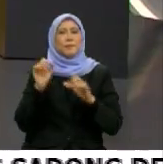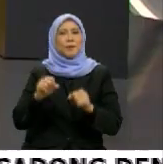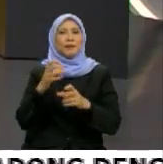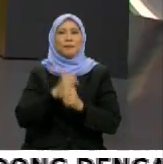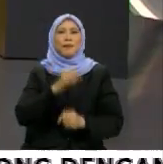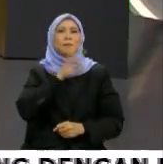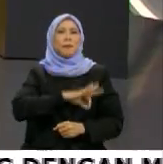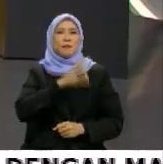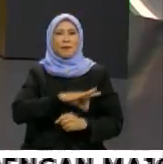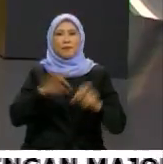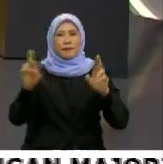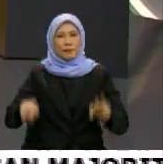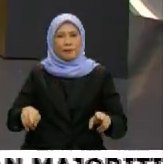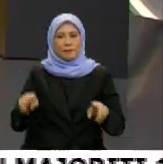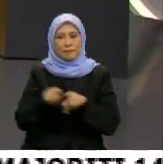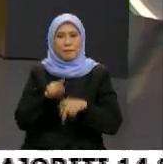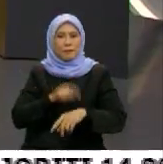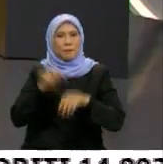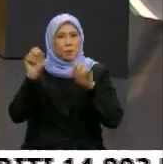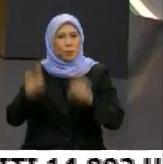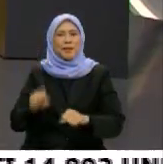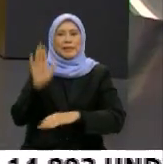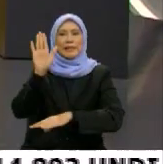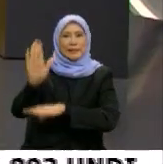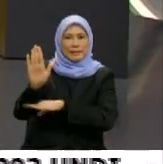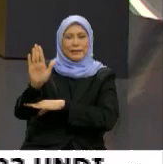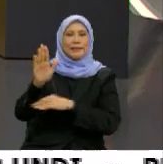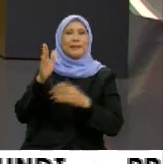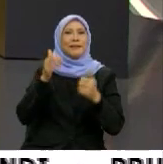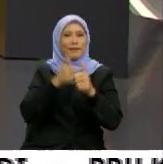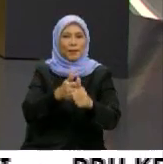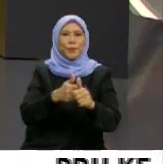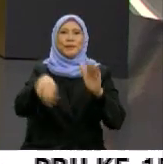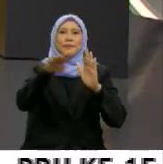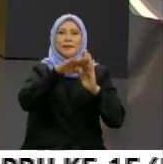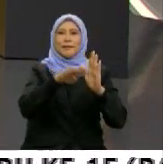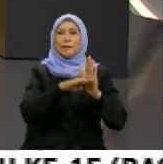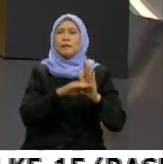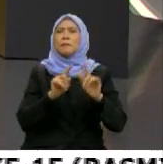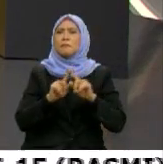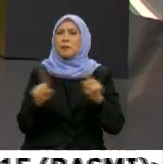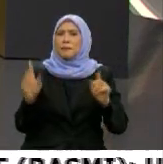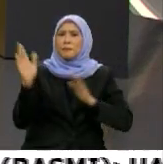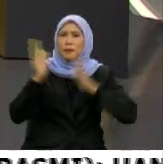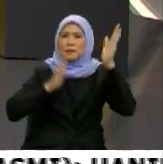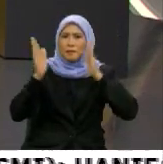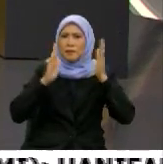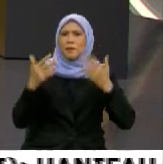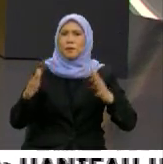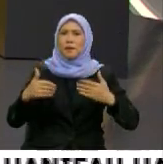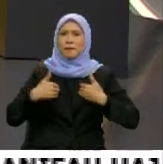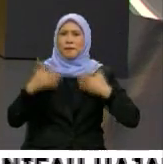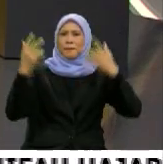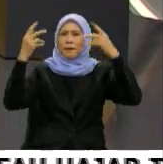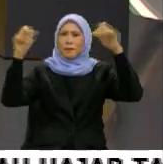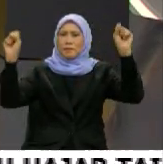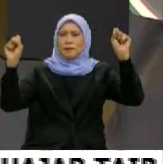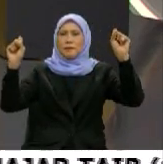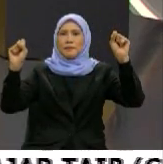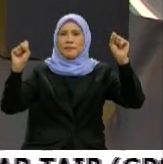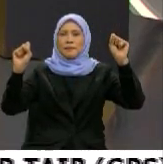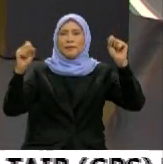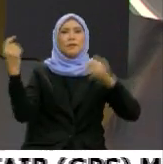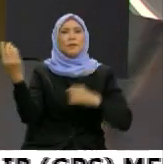dapat manfaatkan rakyat dan pada masa yang sama kita dapat tunaikan janji yang telah ditawarkan. Tapi Malaysia ni dia telah dikenali, telah ada presiden dalam sejarahnya.